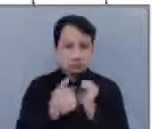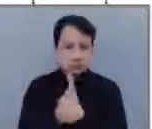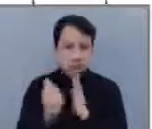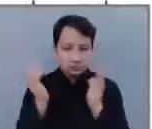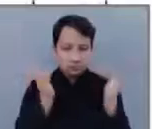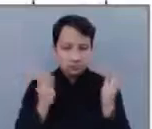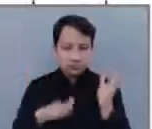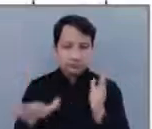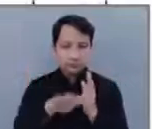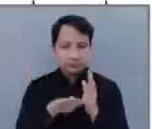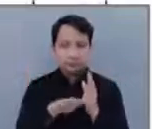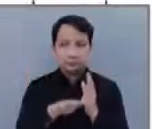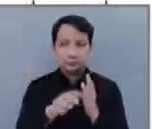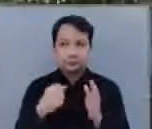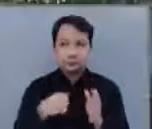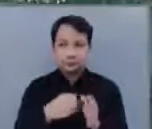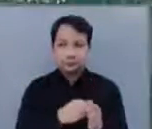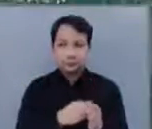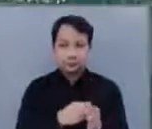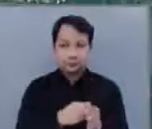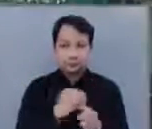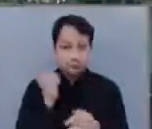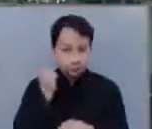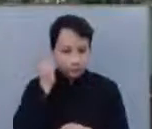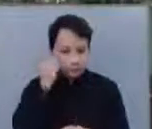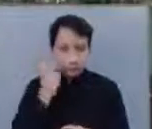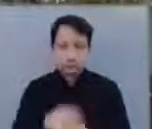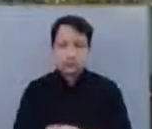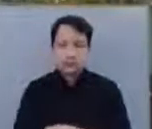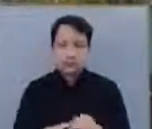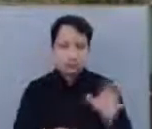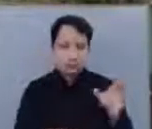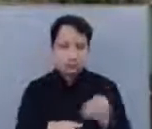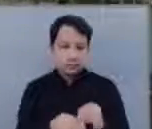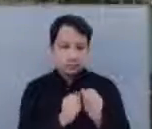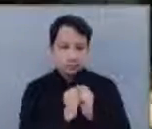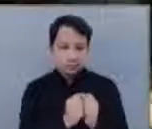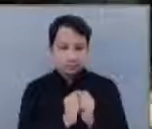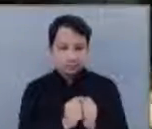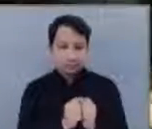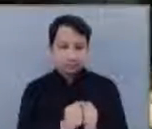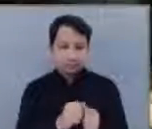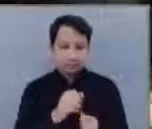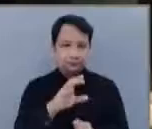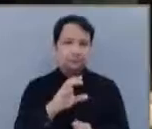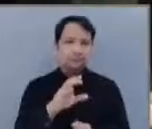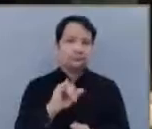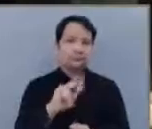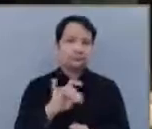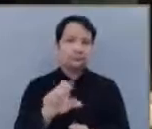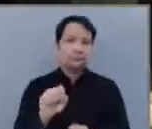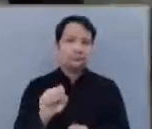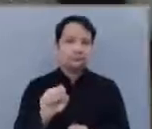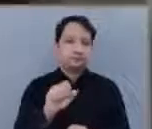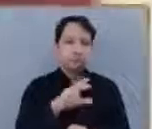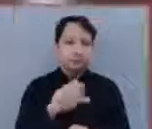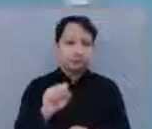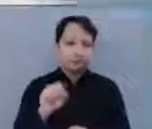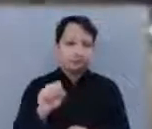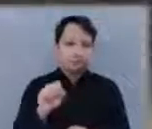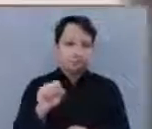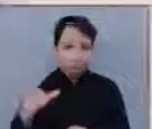ng opisyal at kawani ng gobyerno. At kasabay niyan, ang Civil Service Commission may handog na iba't ibang